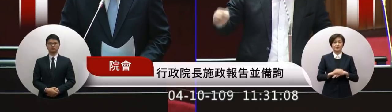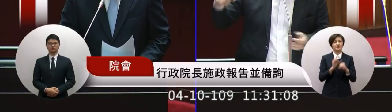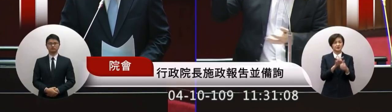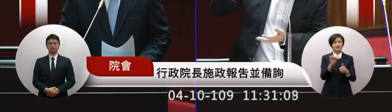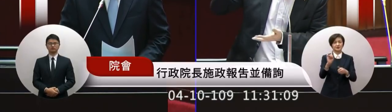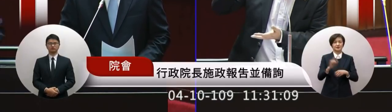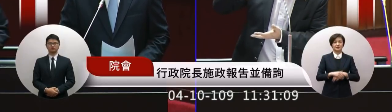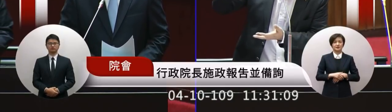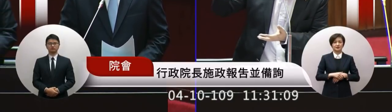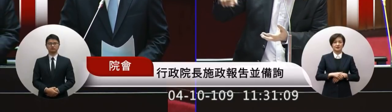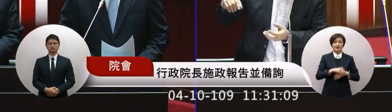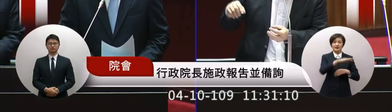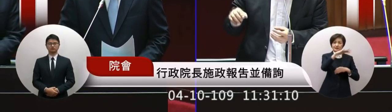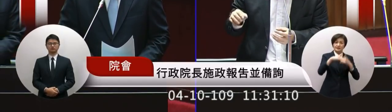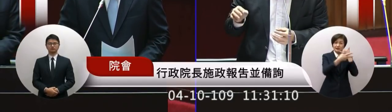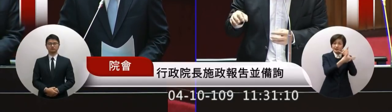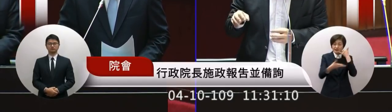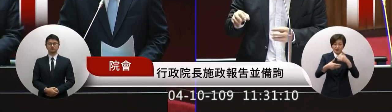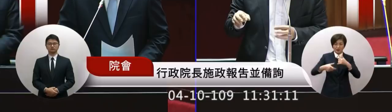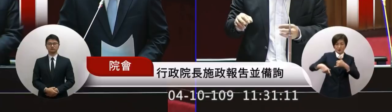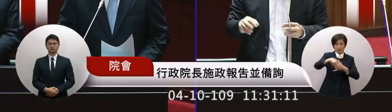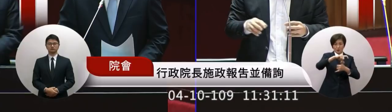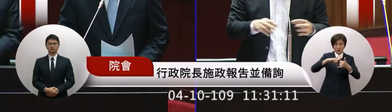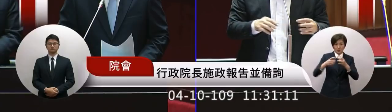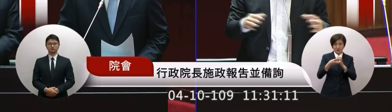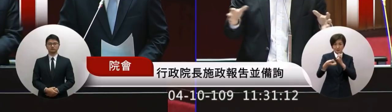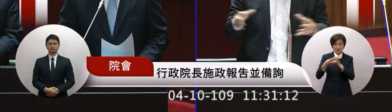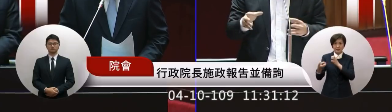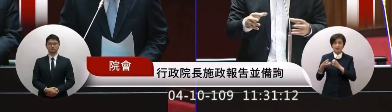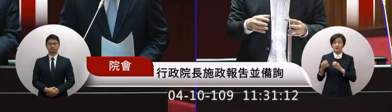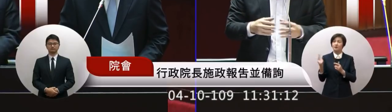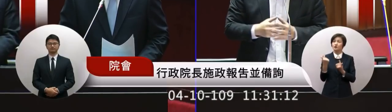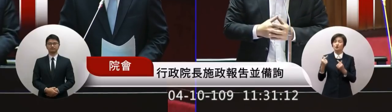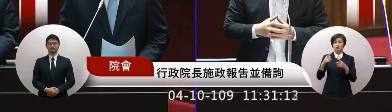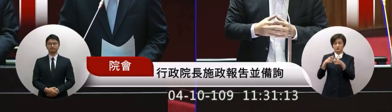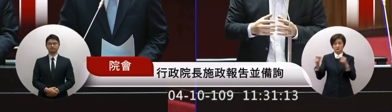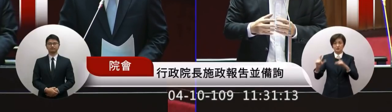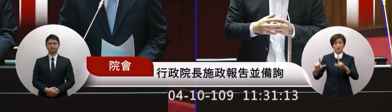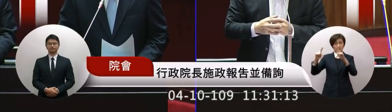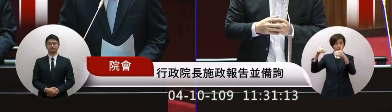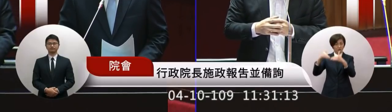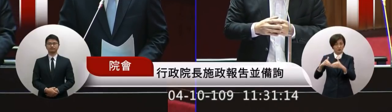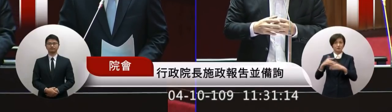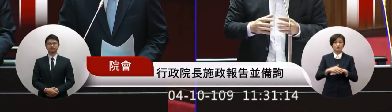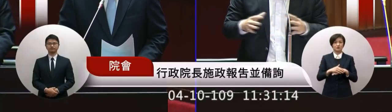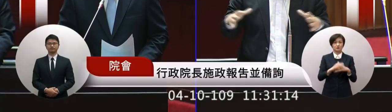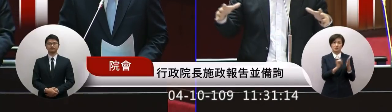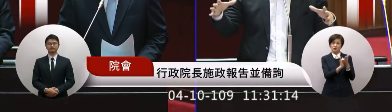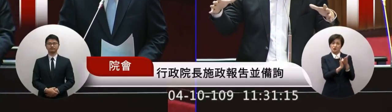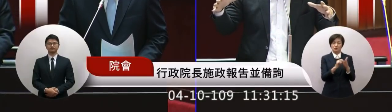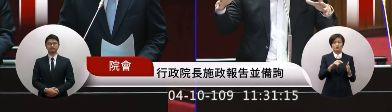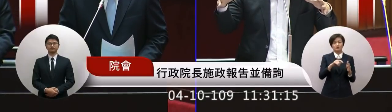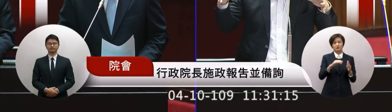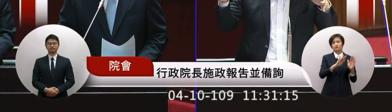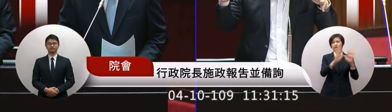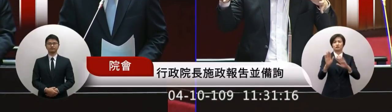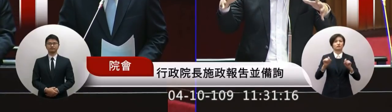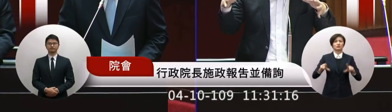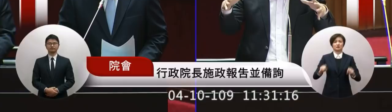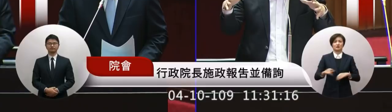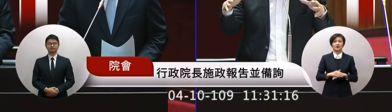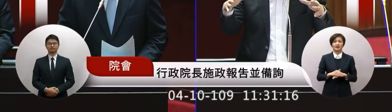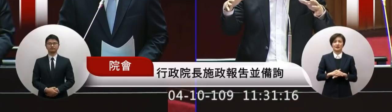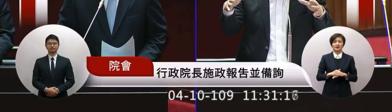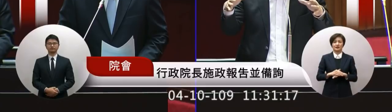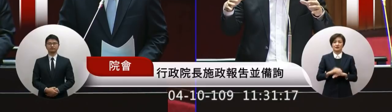吼，因为咱的山海宽线甲所谓东京啊是纽约的这种都市的形式无同款，咱较属于